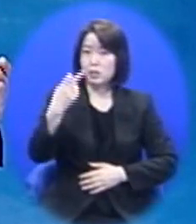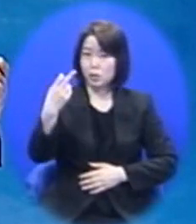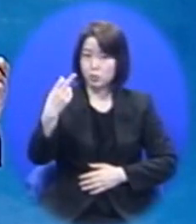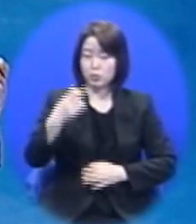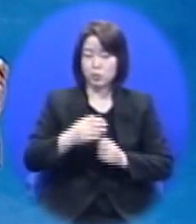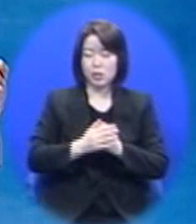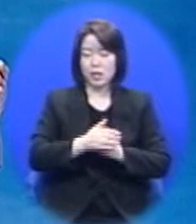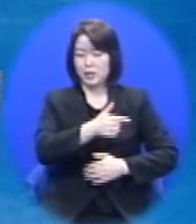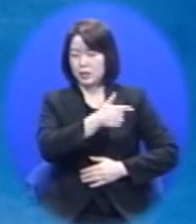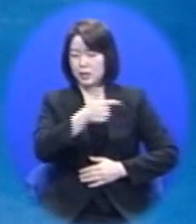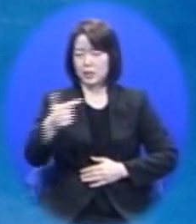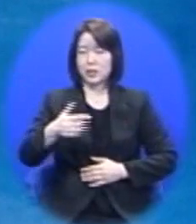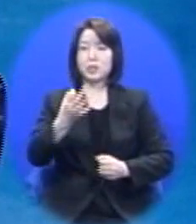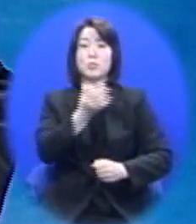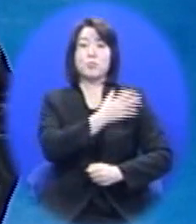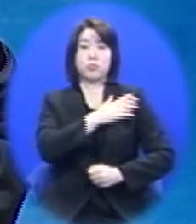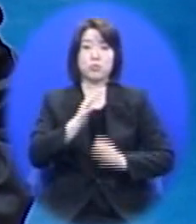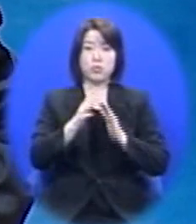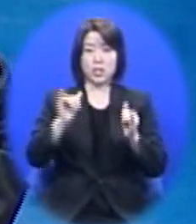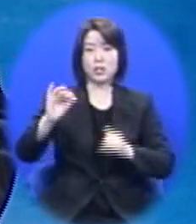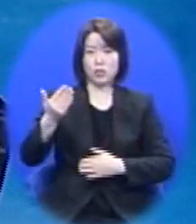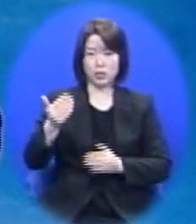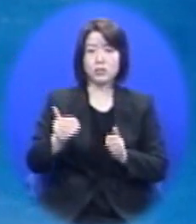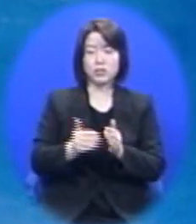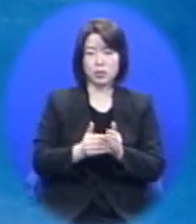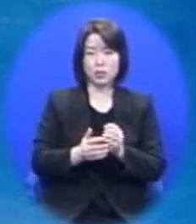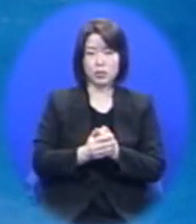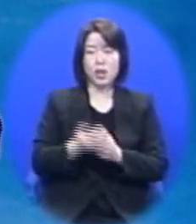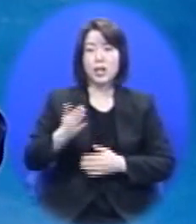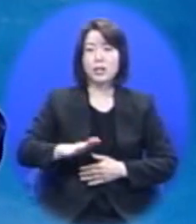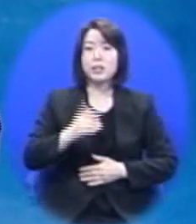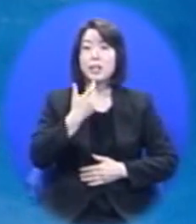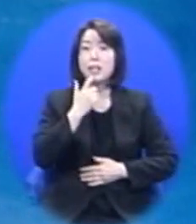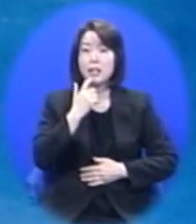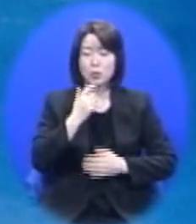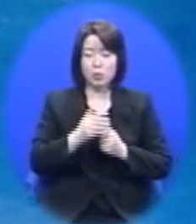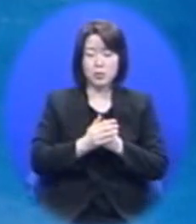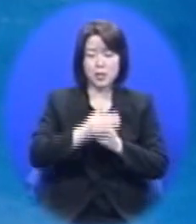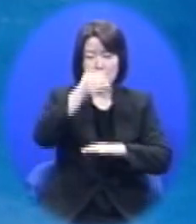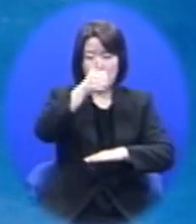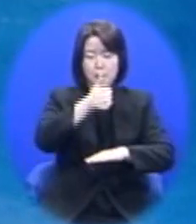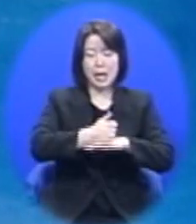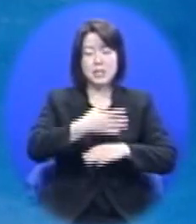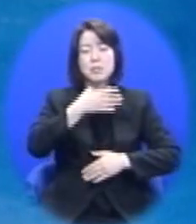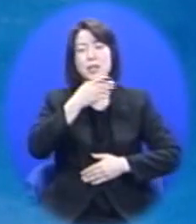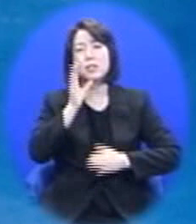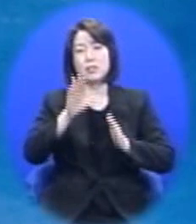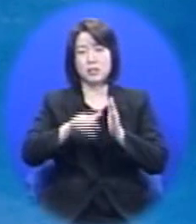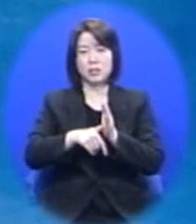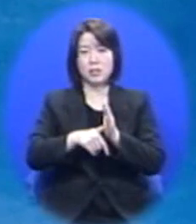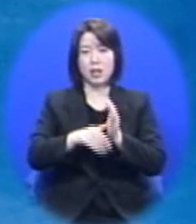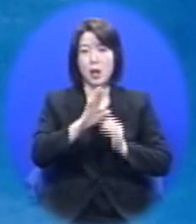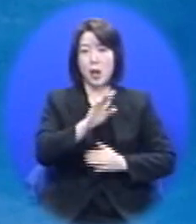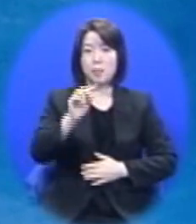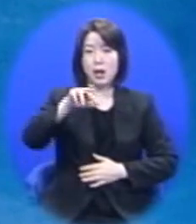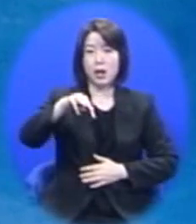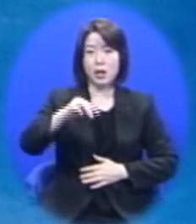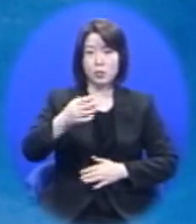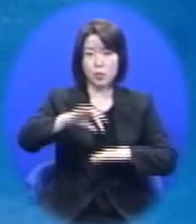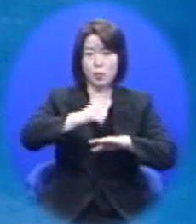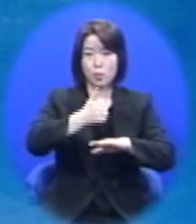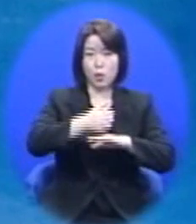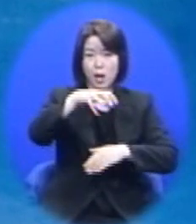부자가 됐습니다. 그런데도 이 야곱이 마지막 노년에 바로왕 앞에 섰을 때